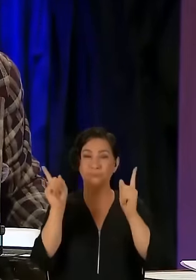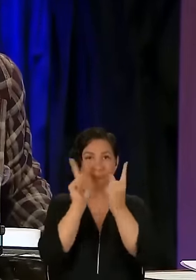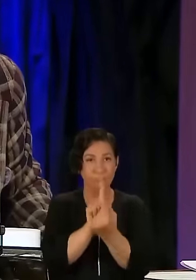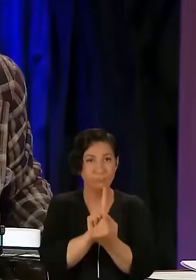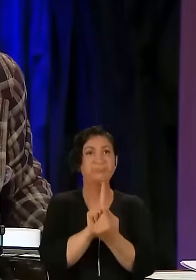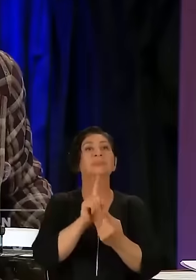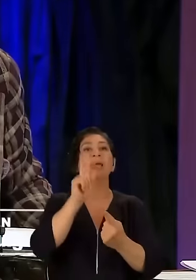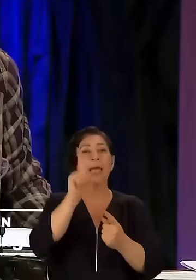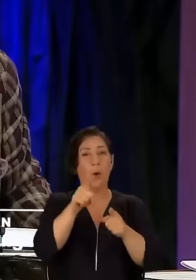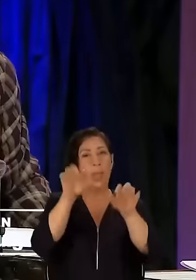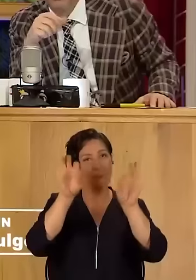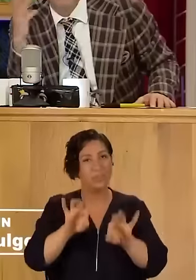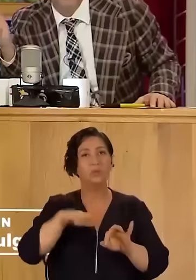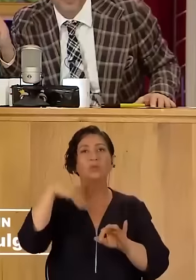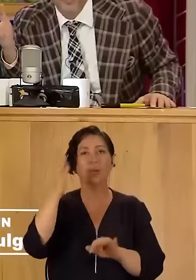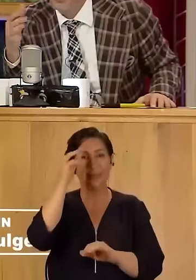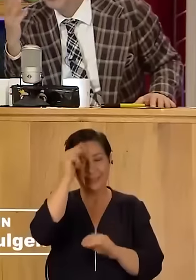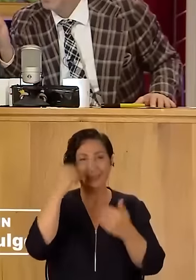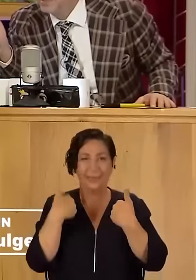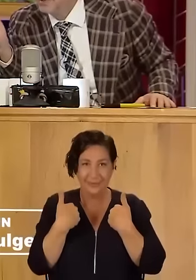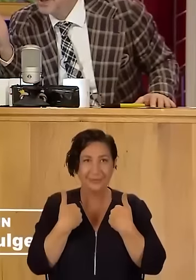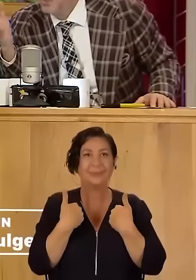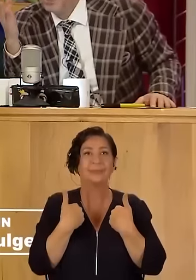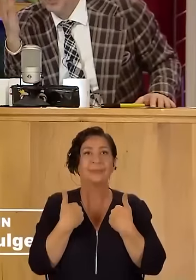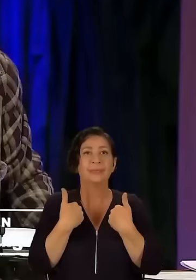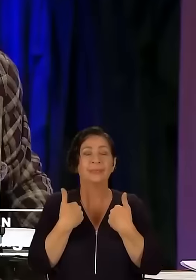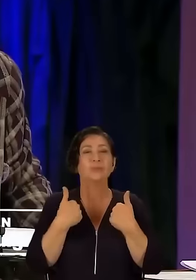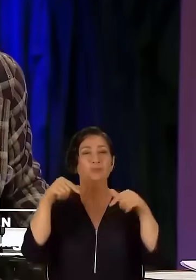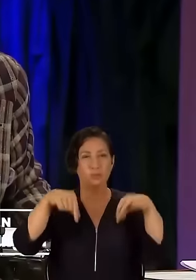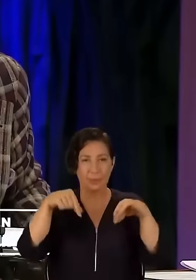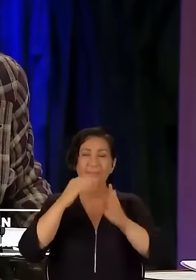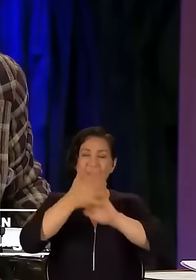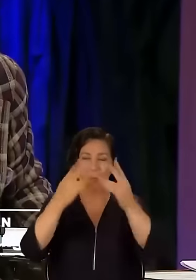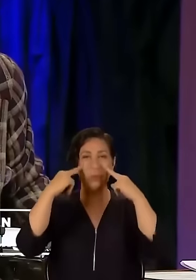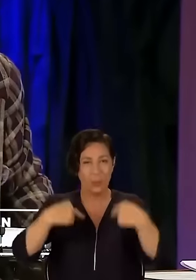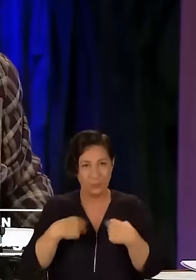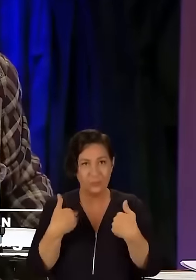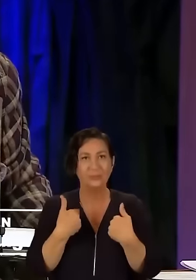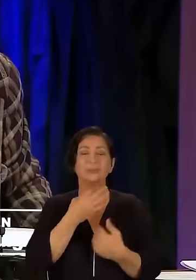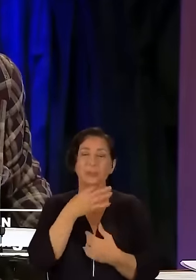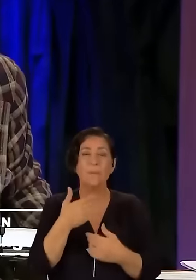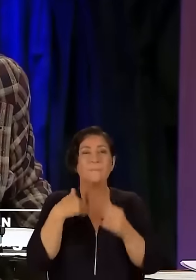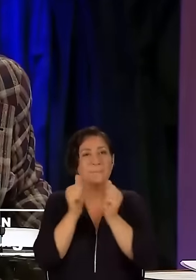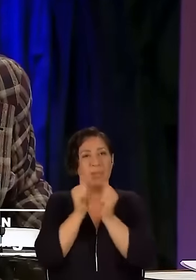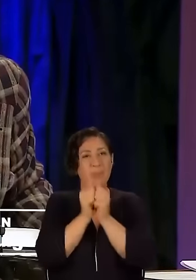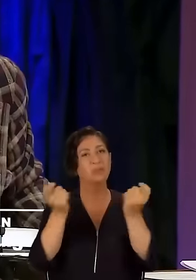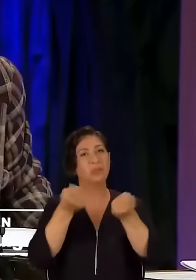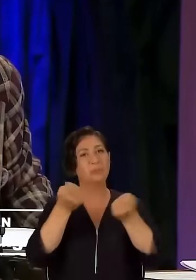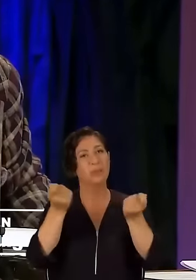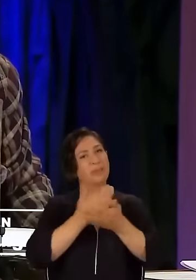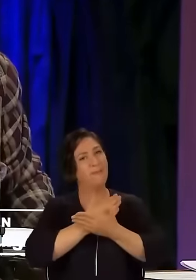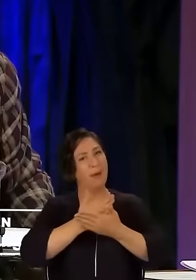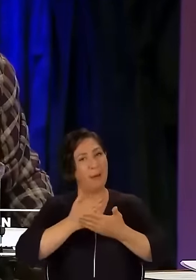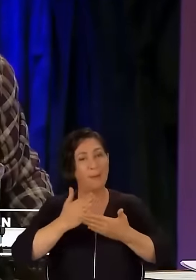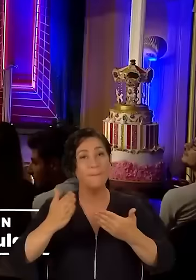buluştuk. İlk başta onlarla başladık. Daha sonra Nesloş'umuz, Nesli Hanım'ız şu anda ekranda görüyoruz. Sağ olsun bizimle birlikte çalışmaya